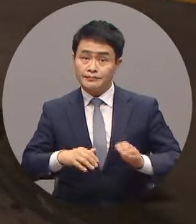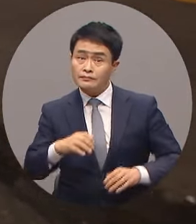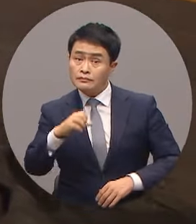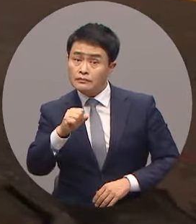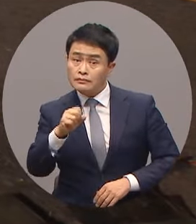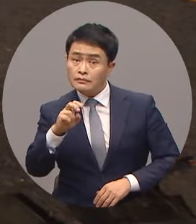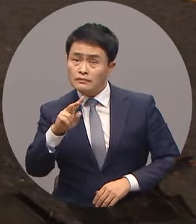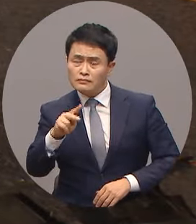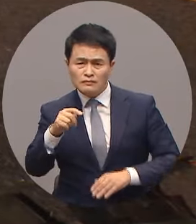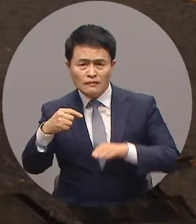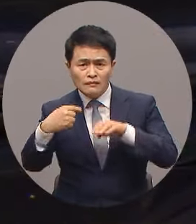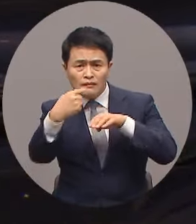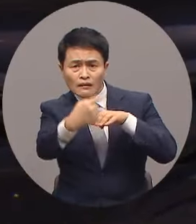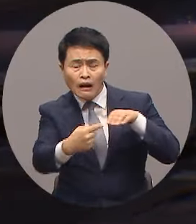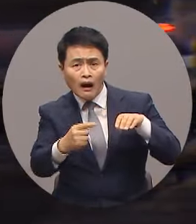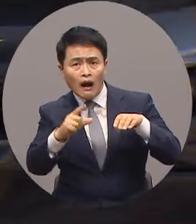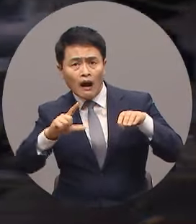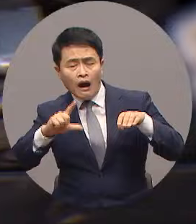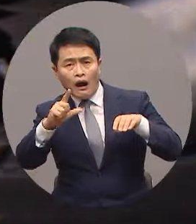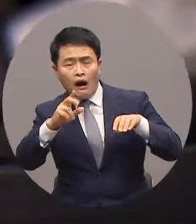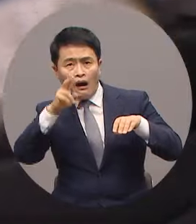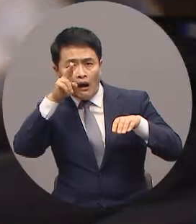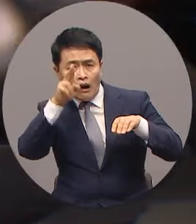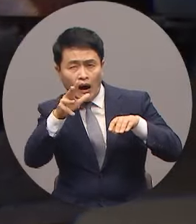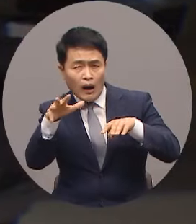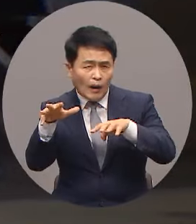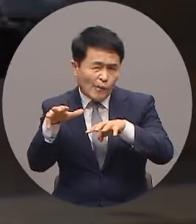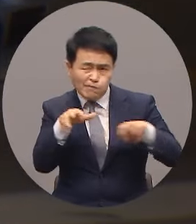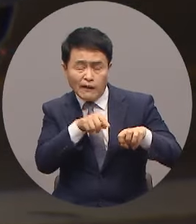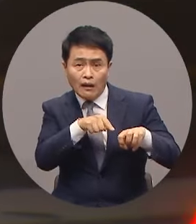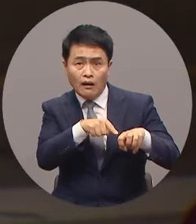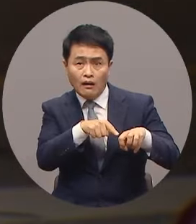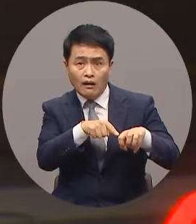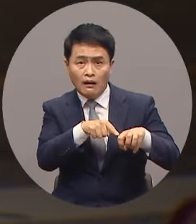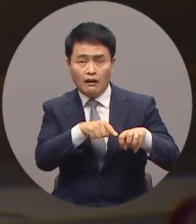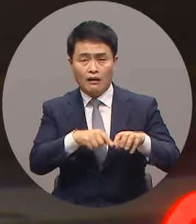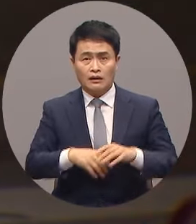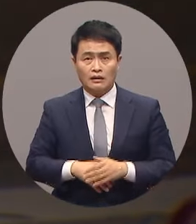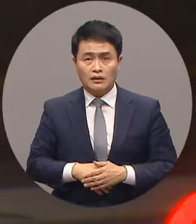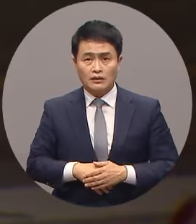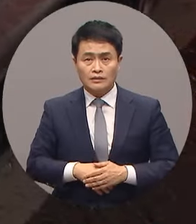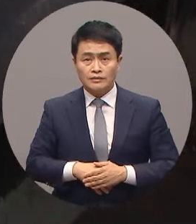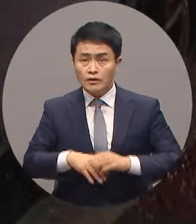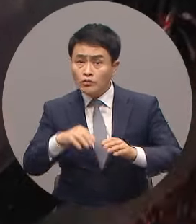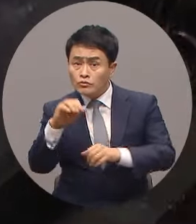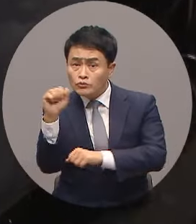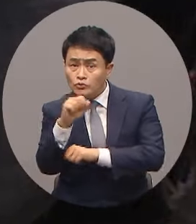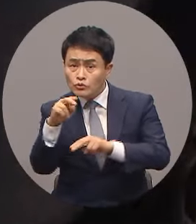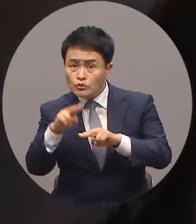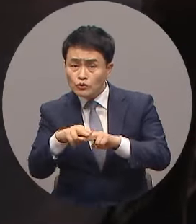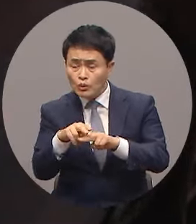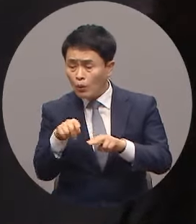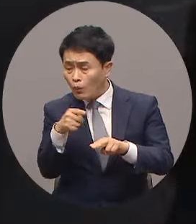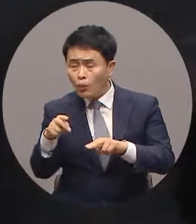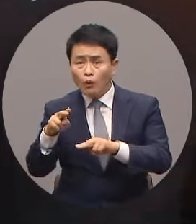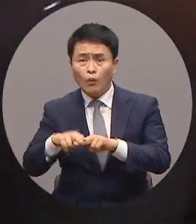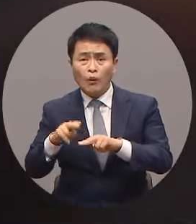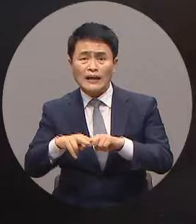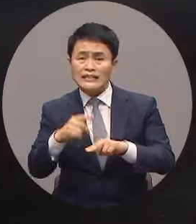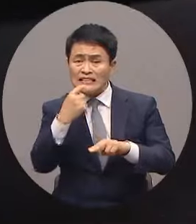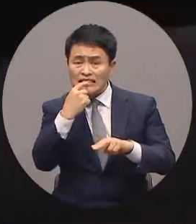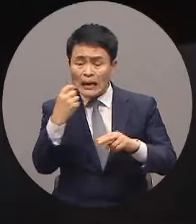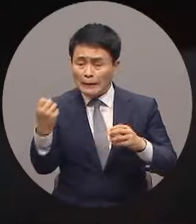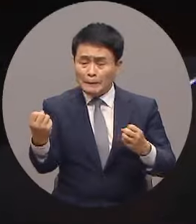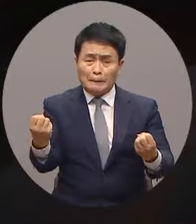SUV 차량의 앞모습이 형체를 알아볼 수 없을 정도로 크게 파손됐습니다. 운전석과 조수석에는